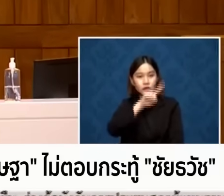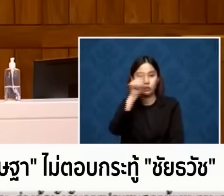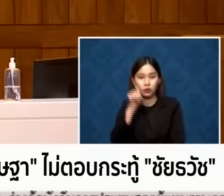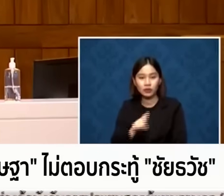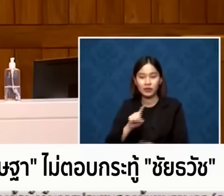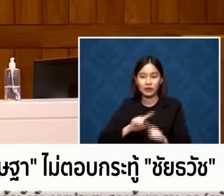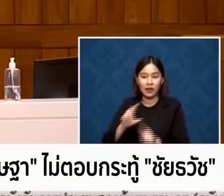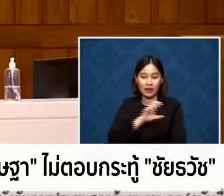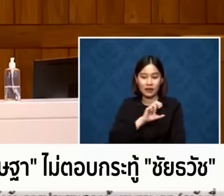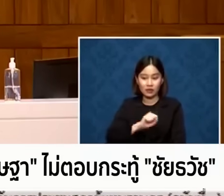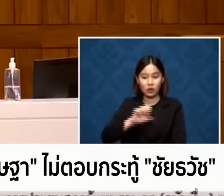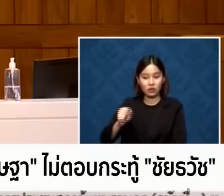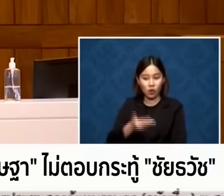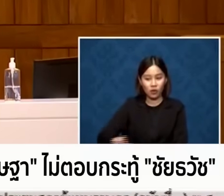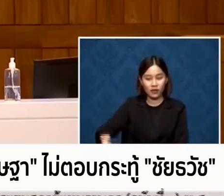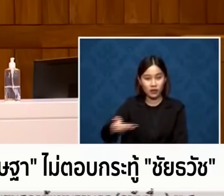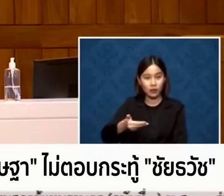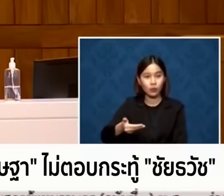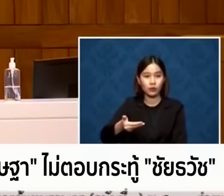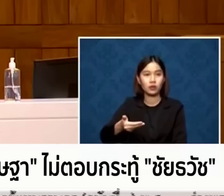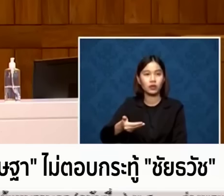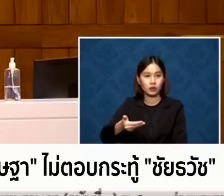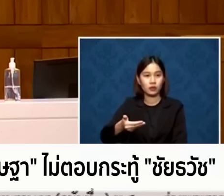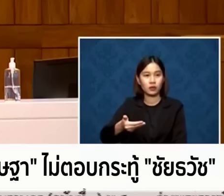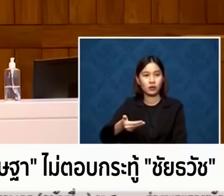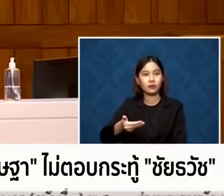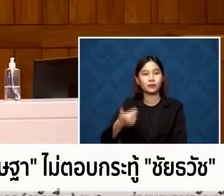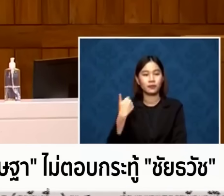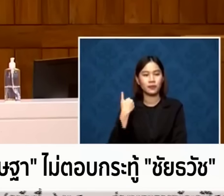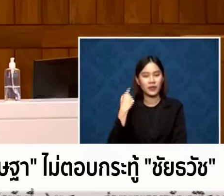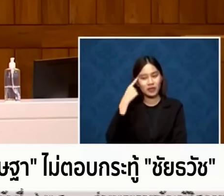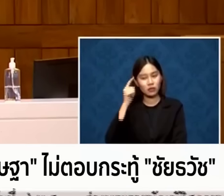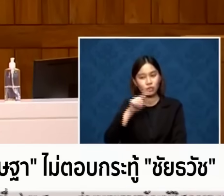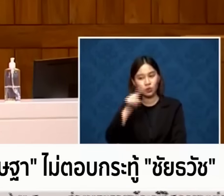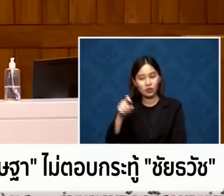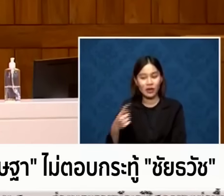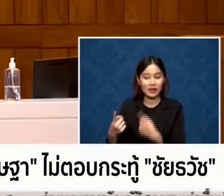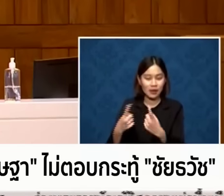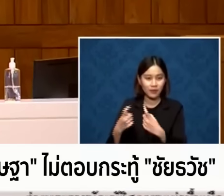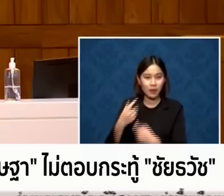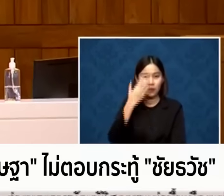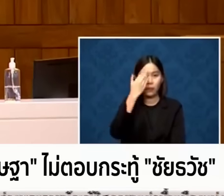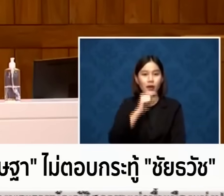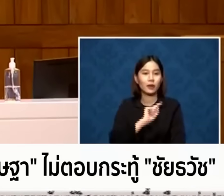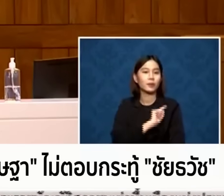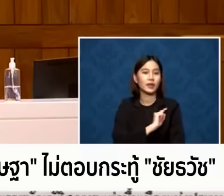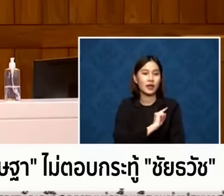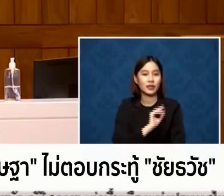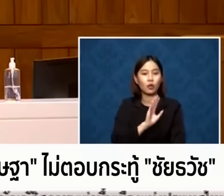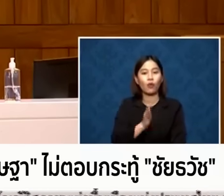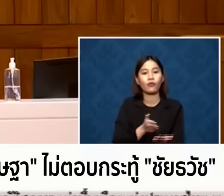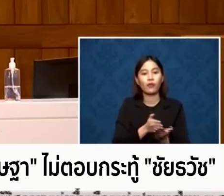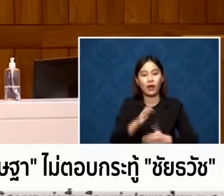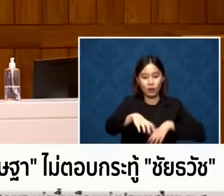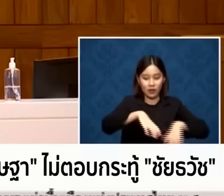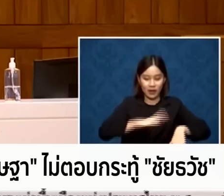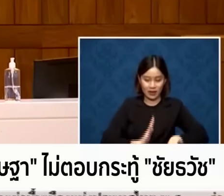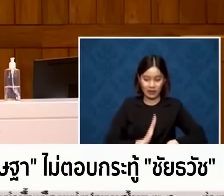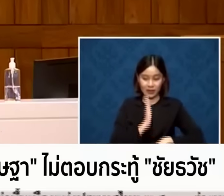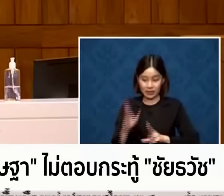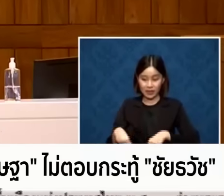ปรากฏว่าหลังจากนั้นมีการมอบหมายครับให้พันตำรวจเอกทวีสอดส่องรัฐมนตรี